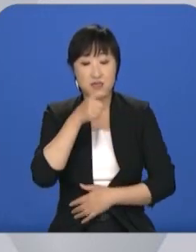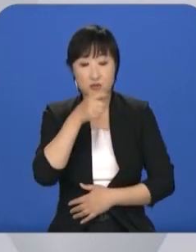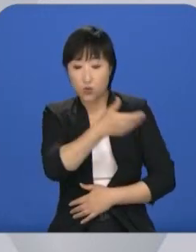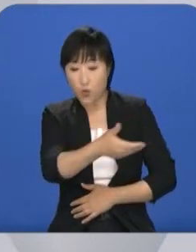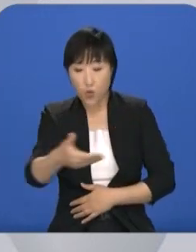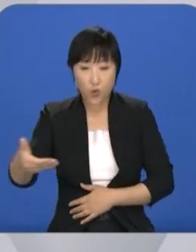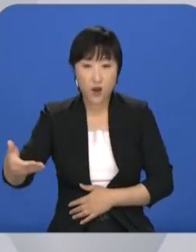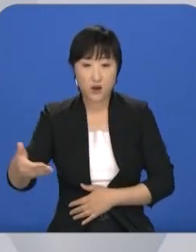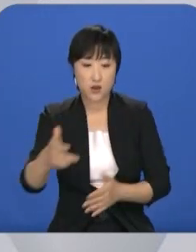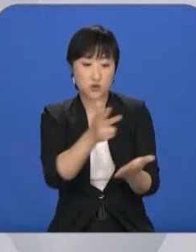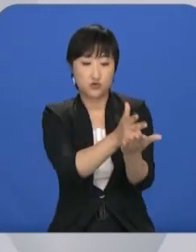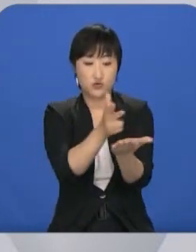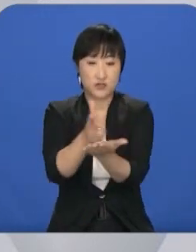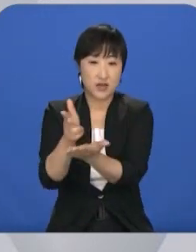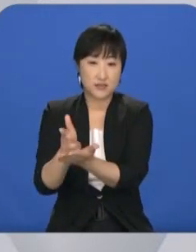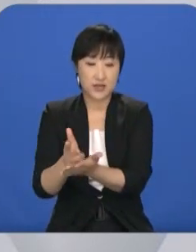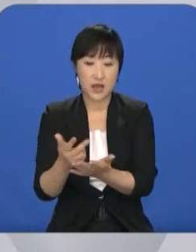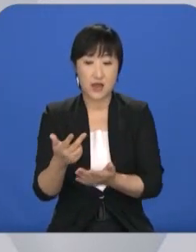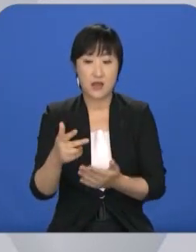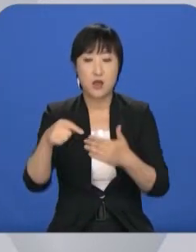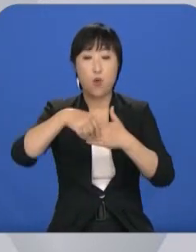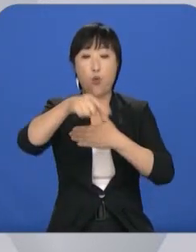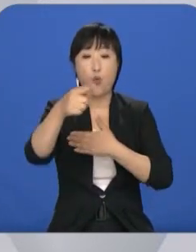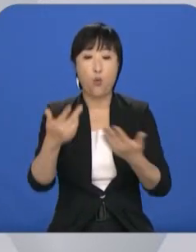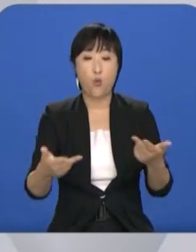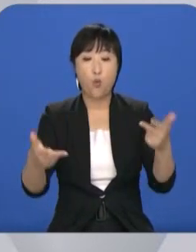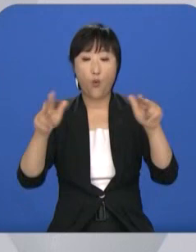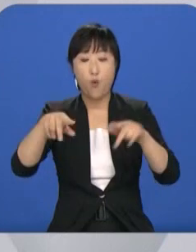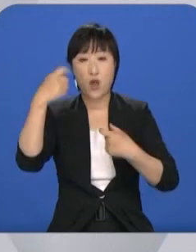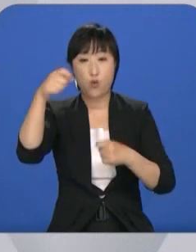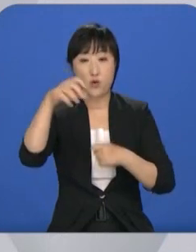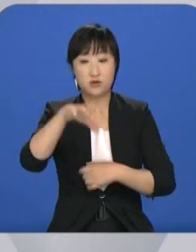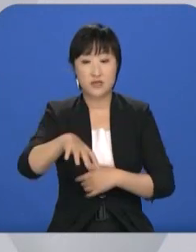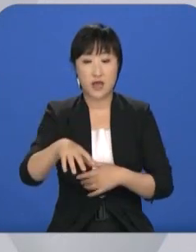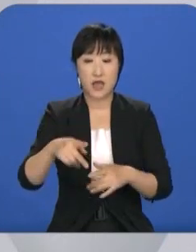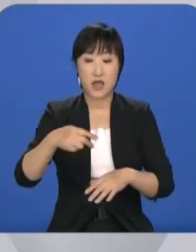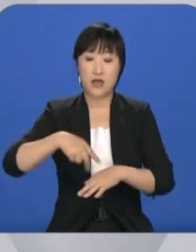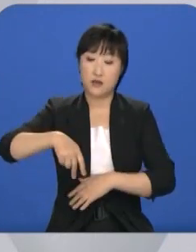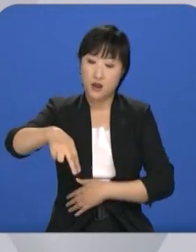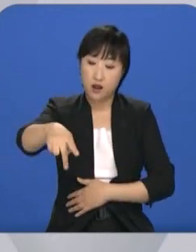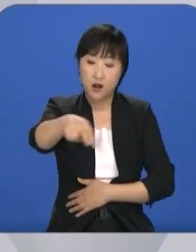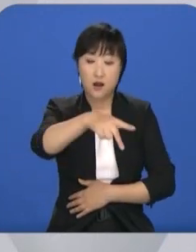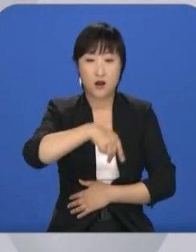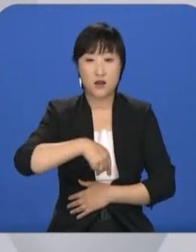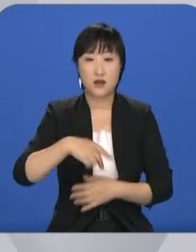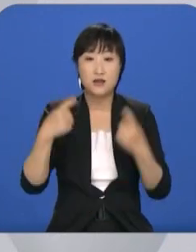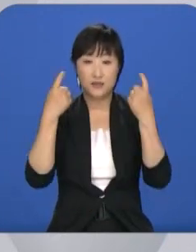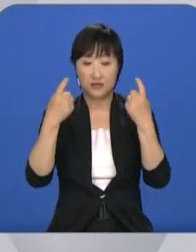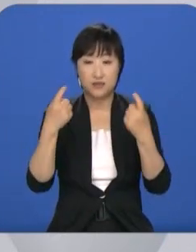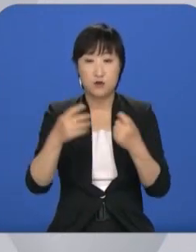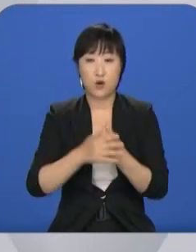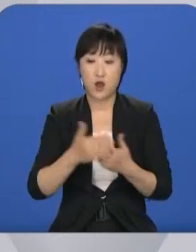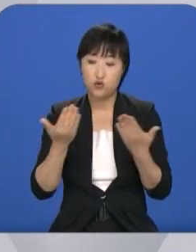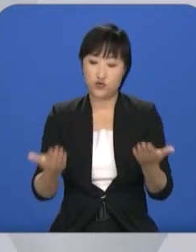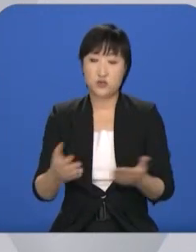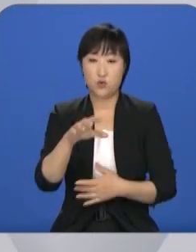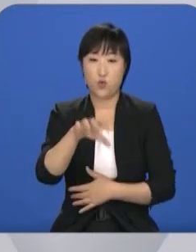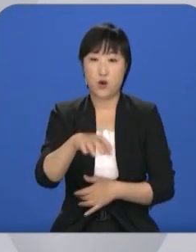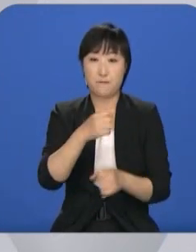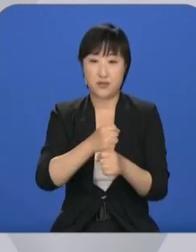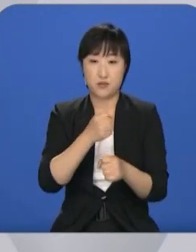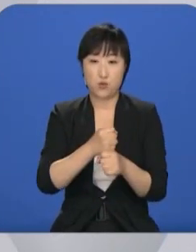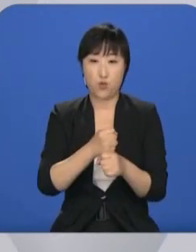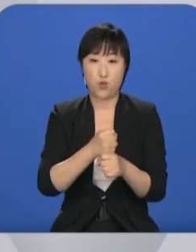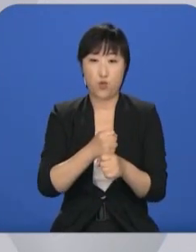진도천 일원에 주차장, 야외 공연장, 테크 등을 설치해서 군민이 산책과 휴식